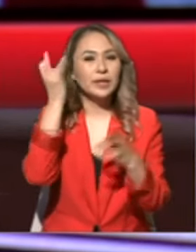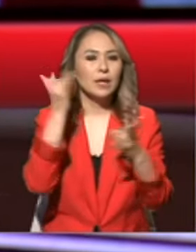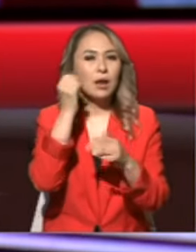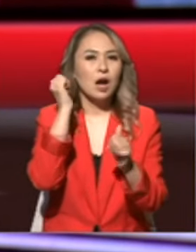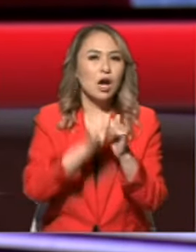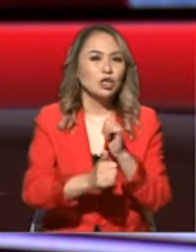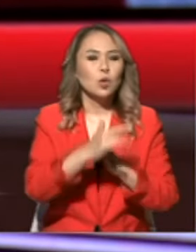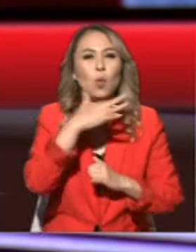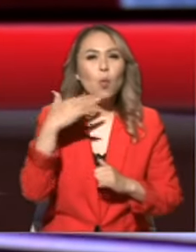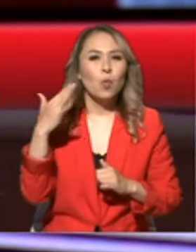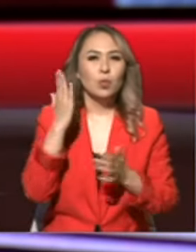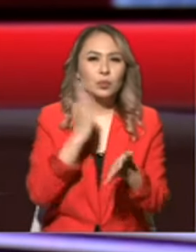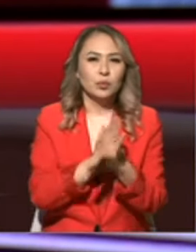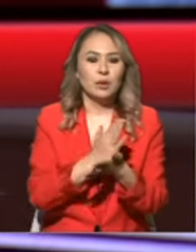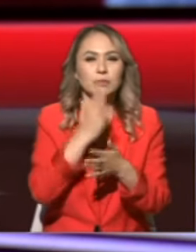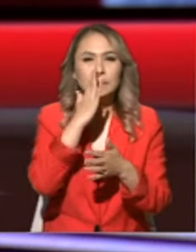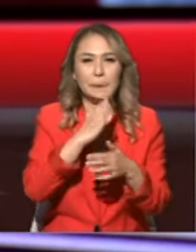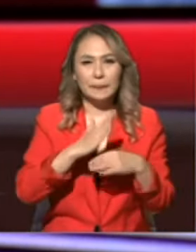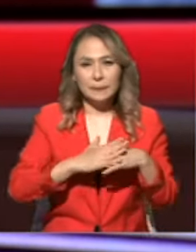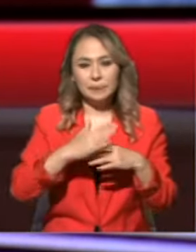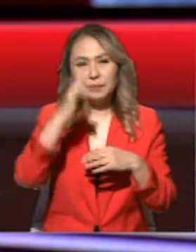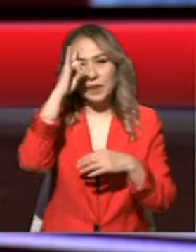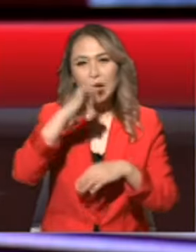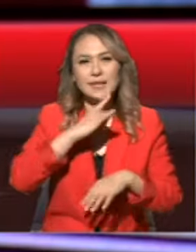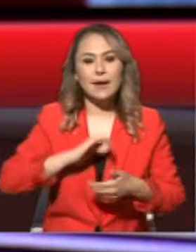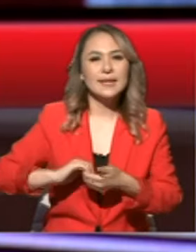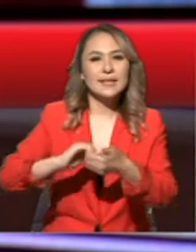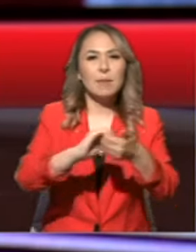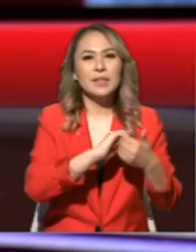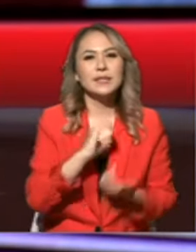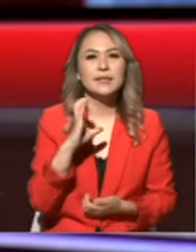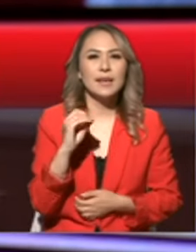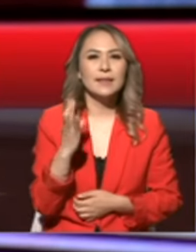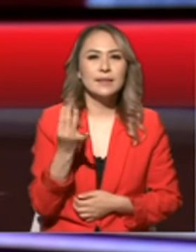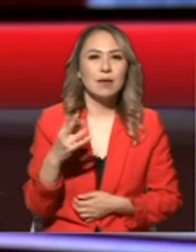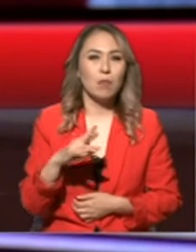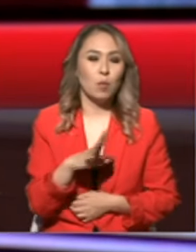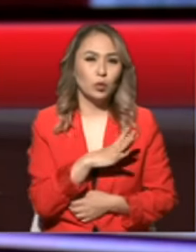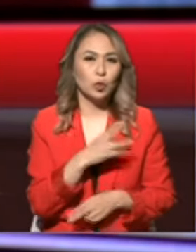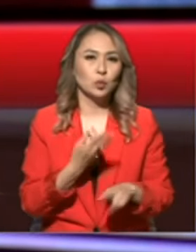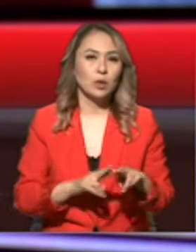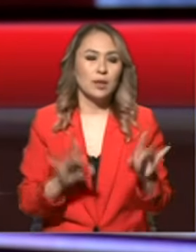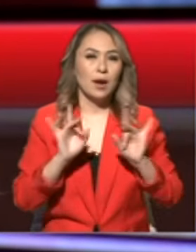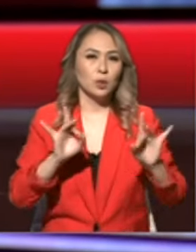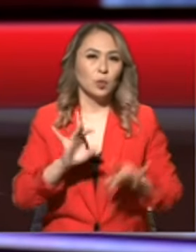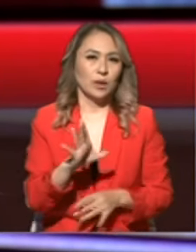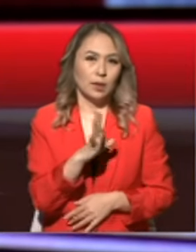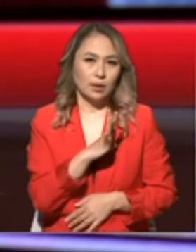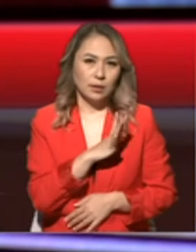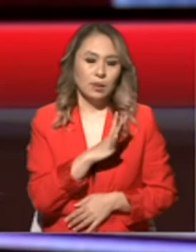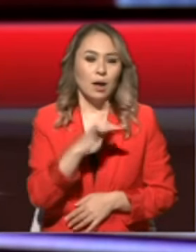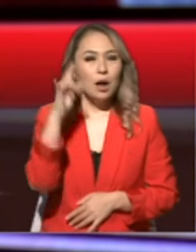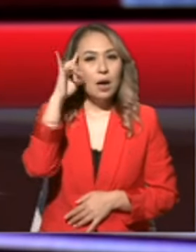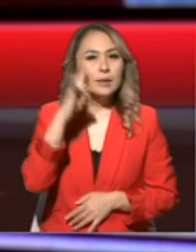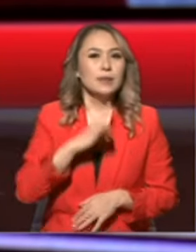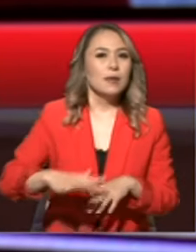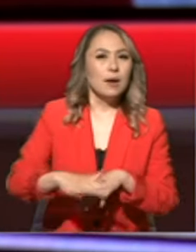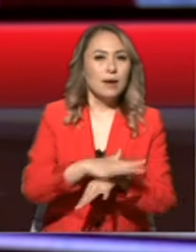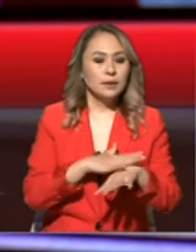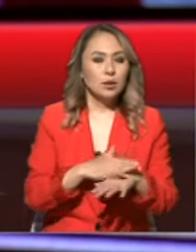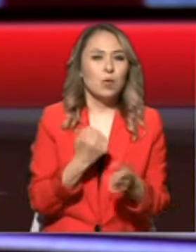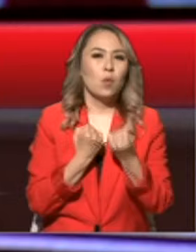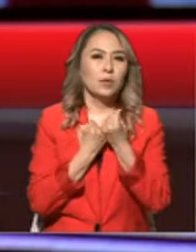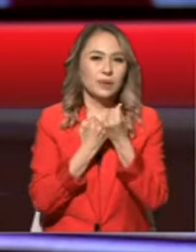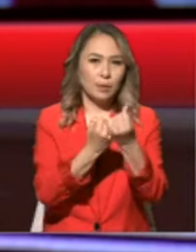балалы отбасы. Ол мысалы жуырда ғана Қазақстан халқының ассамблеясының сессиясы өтті ғой. Негізі осы мәселе сол кезде айтылу керек. Біз Қазақстан халқының азаматтары ретінде